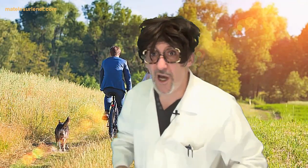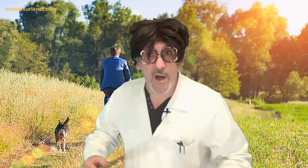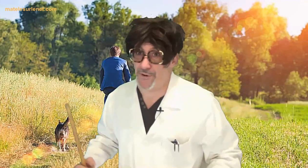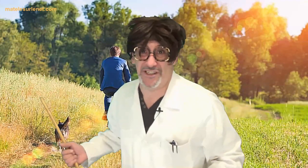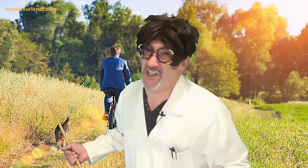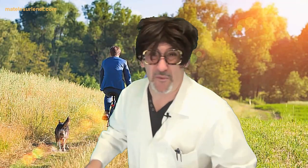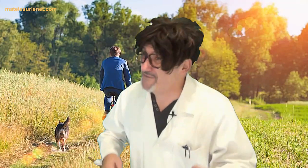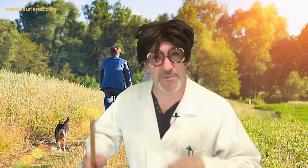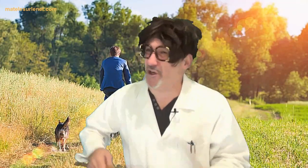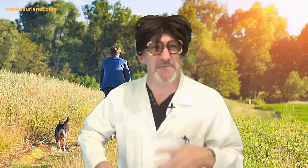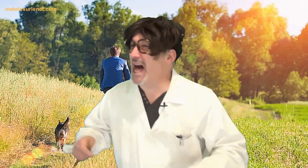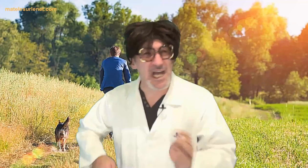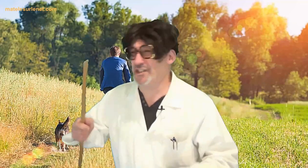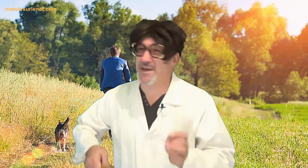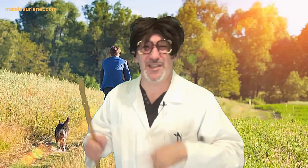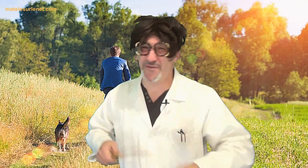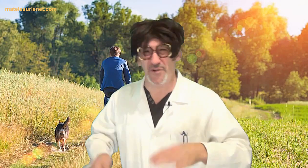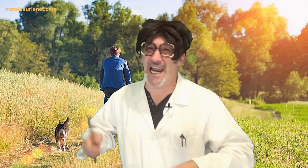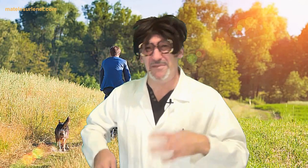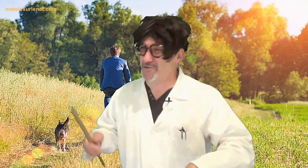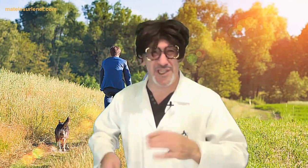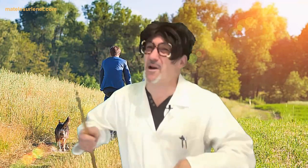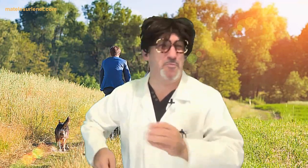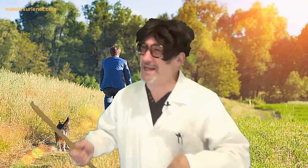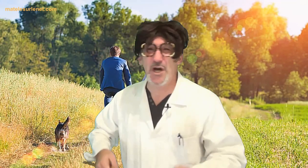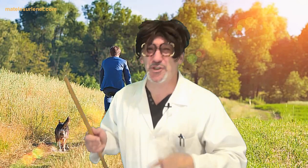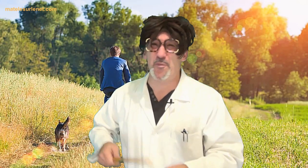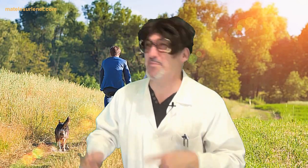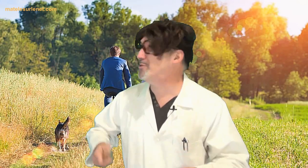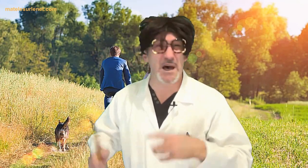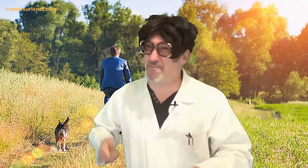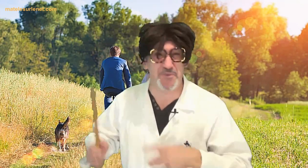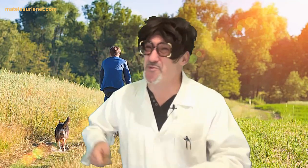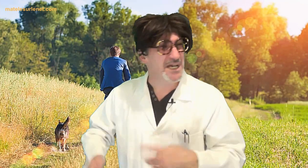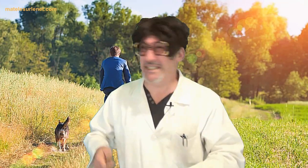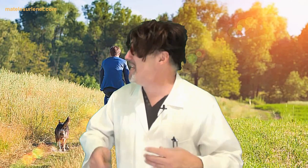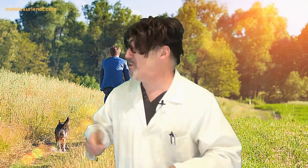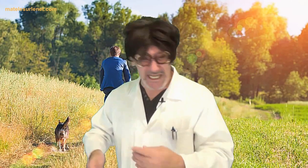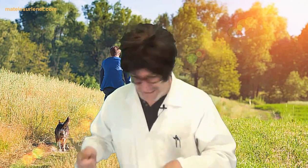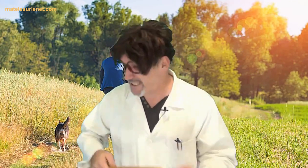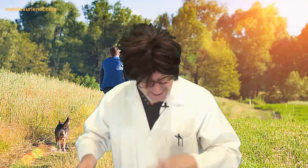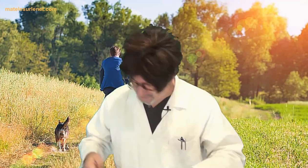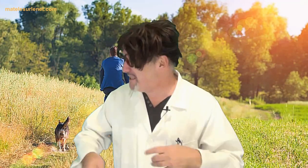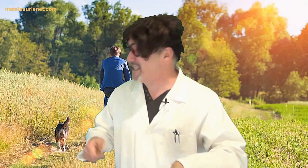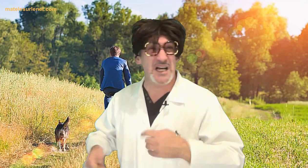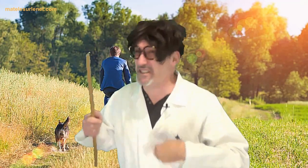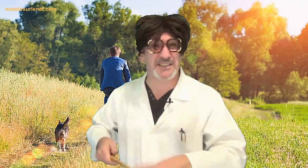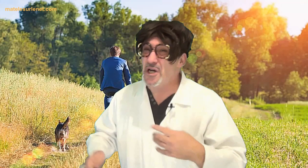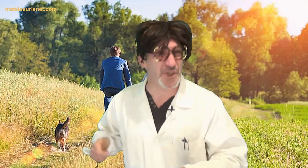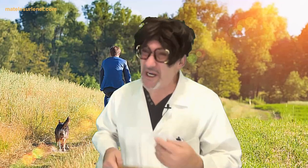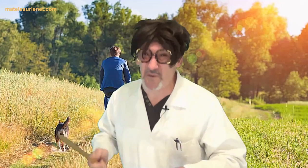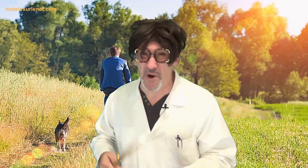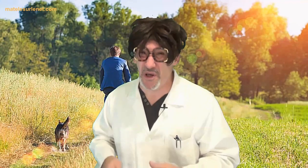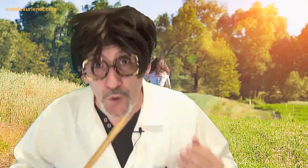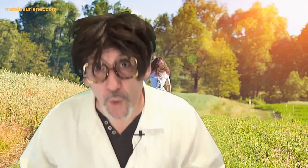Quant au petit chien, peut-être qu'il en bat, il dit « J'en ai marre, j'en suis rentré à la maison, j'ai mal aux pattes, j'en peux plus, ça pue, c'est dégueulasse, il y a des épines, des